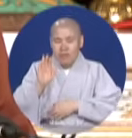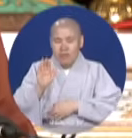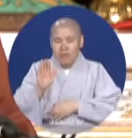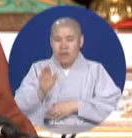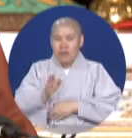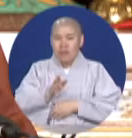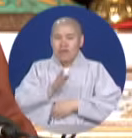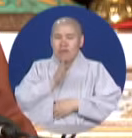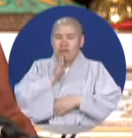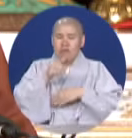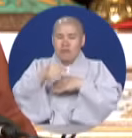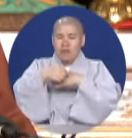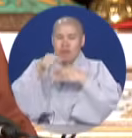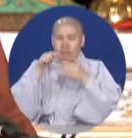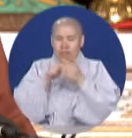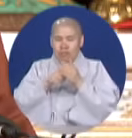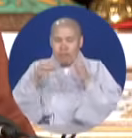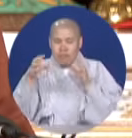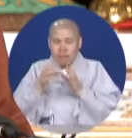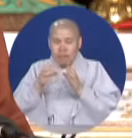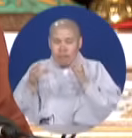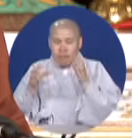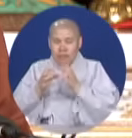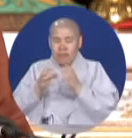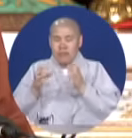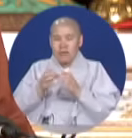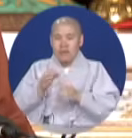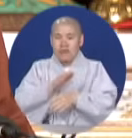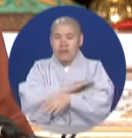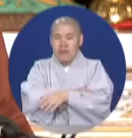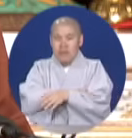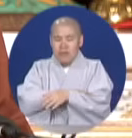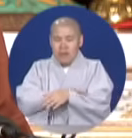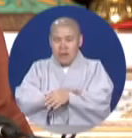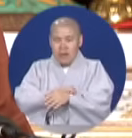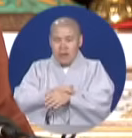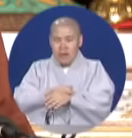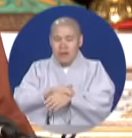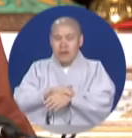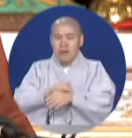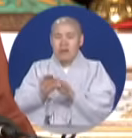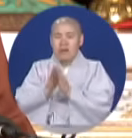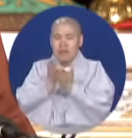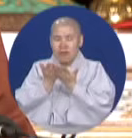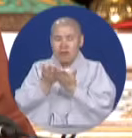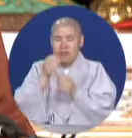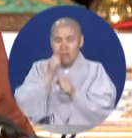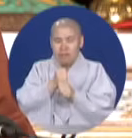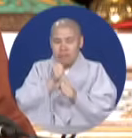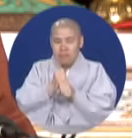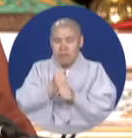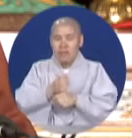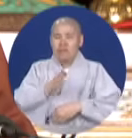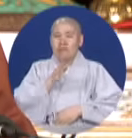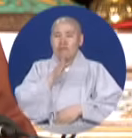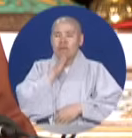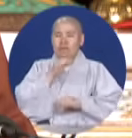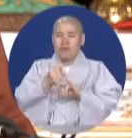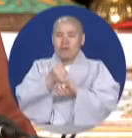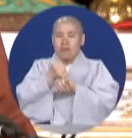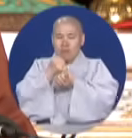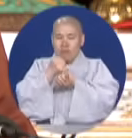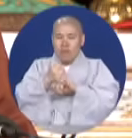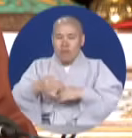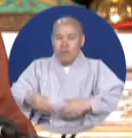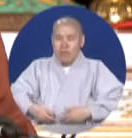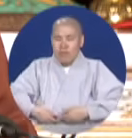아주 정성스럽고 품위 있게 출판을 해서 정말로 꼭